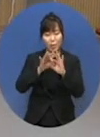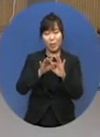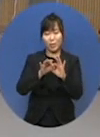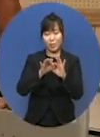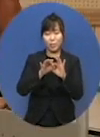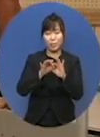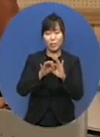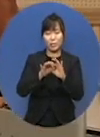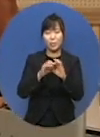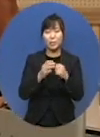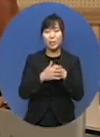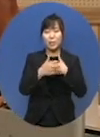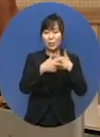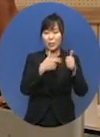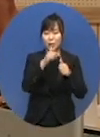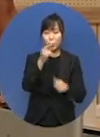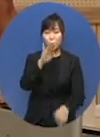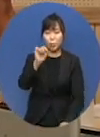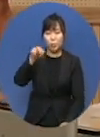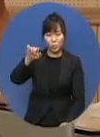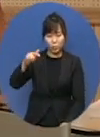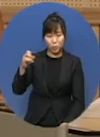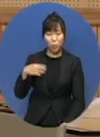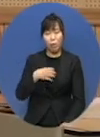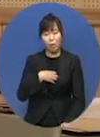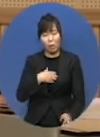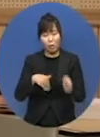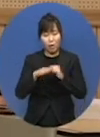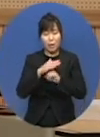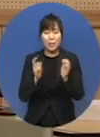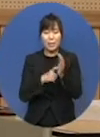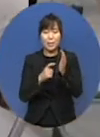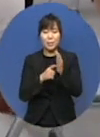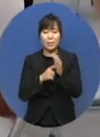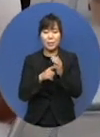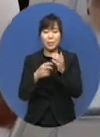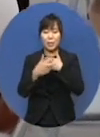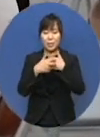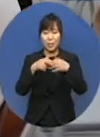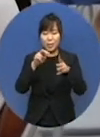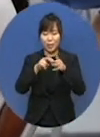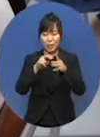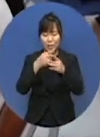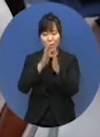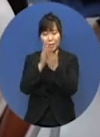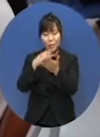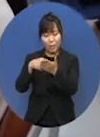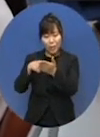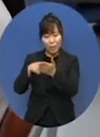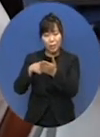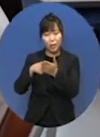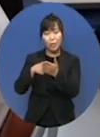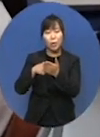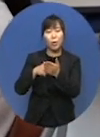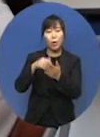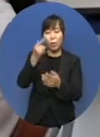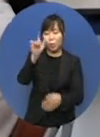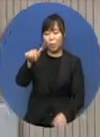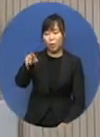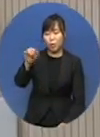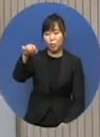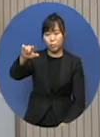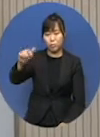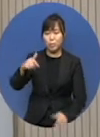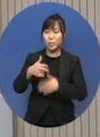강좌는 의사 노빈송과 위기일발 응급의료센터의 저자인 울산병원